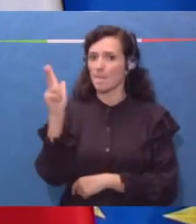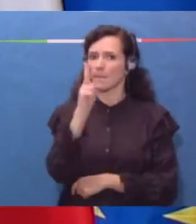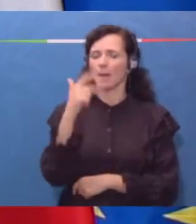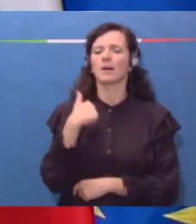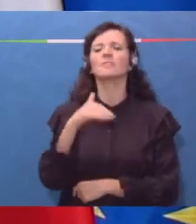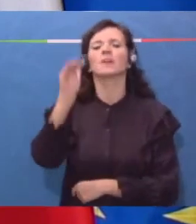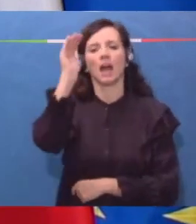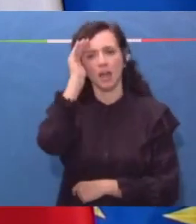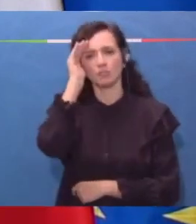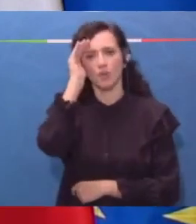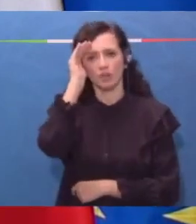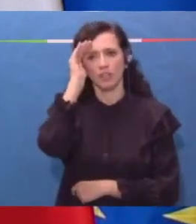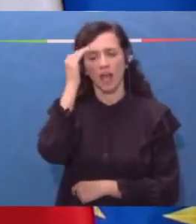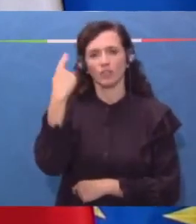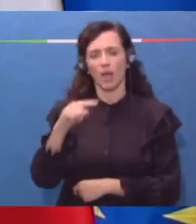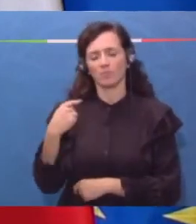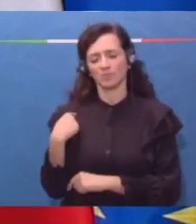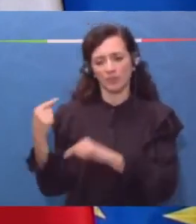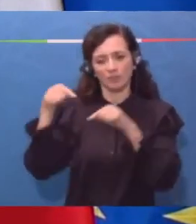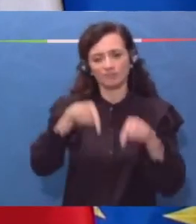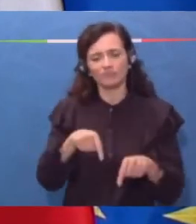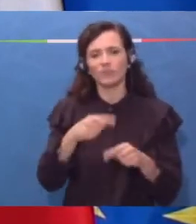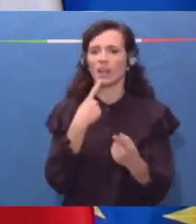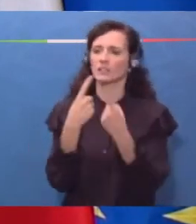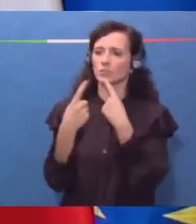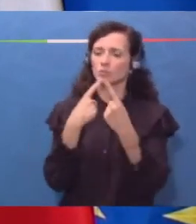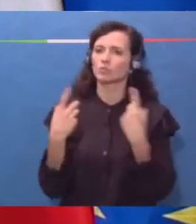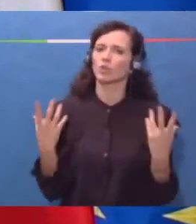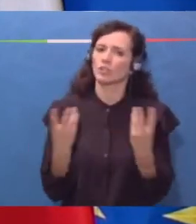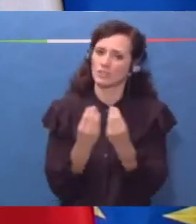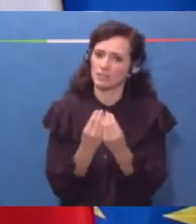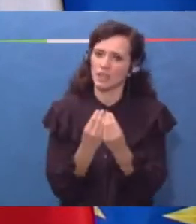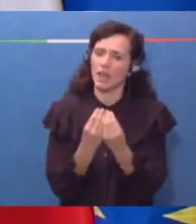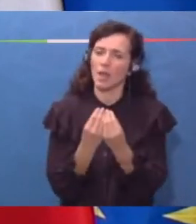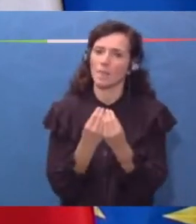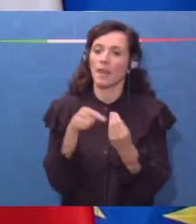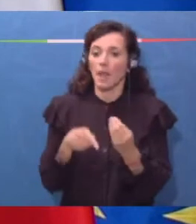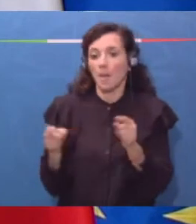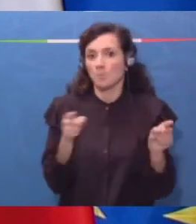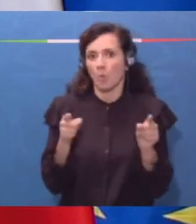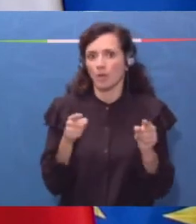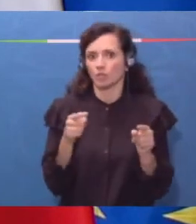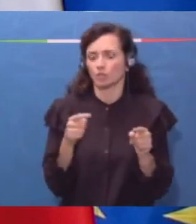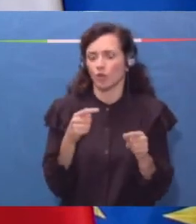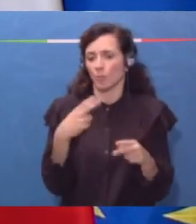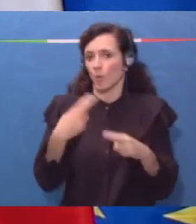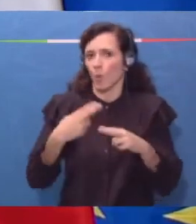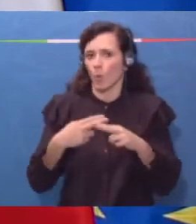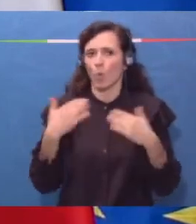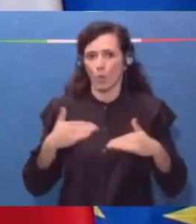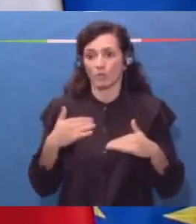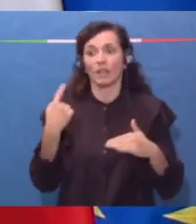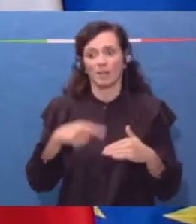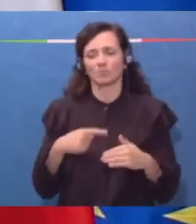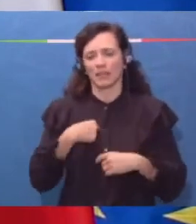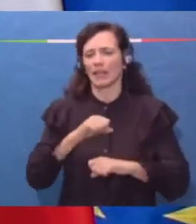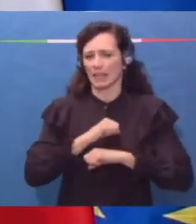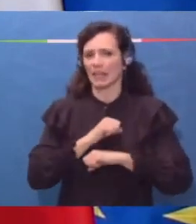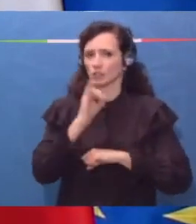e di tutto ciò che sono venuto a discutere va fatto in un momento utile. Questo è un momento utile,